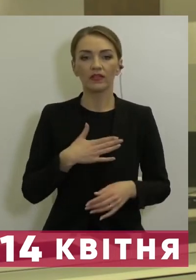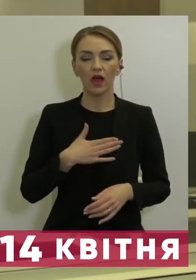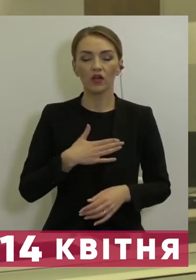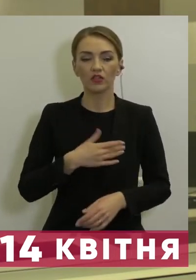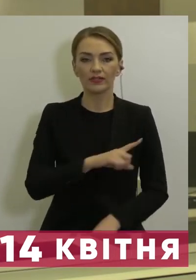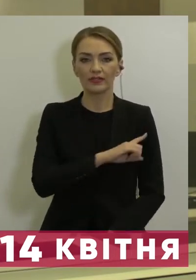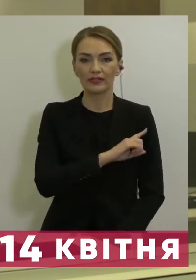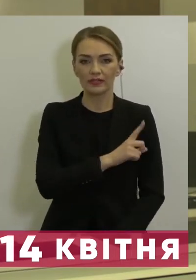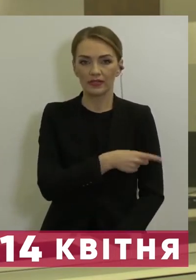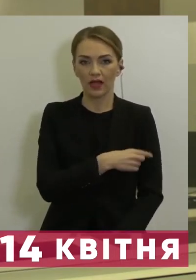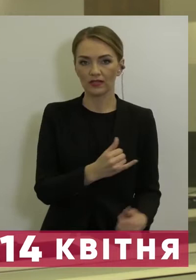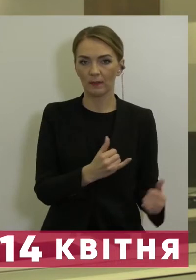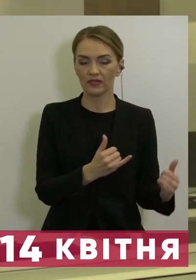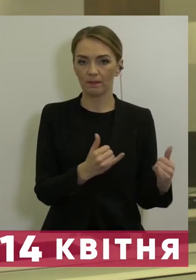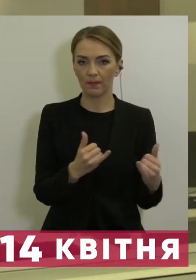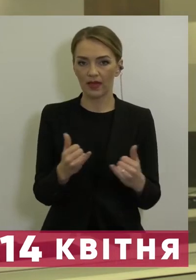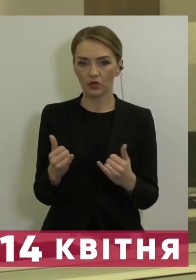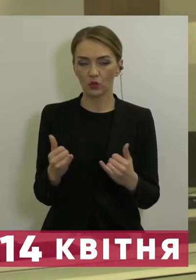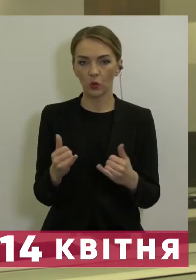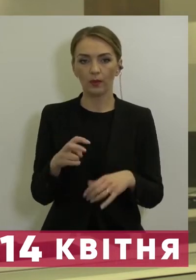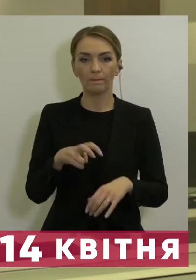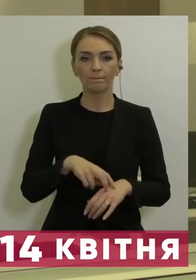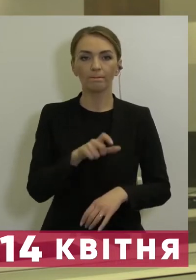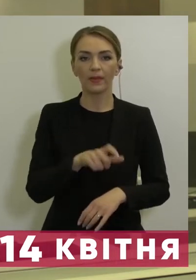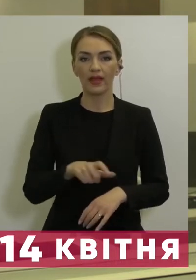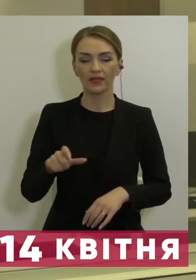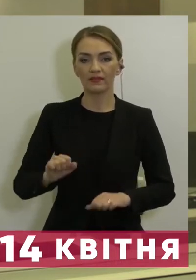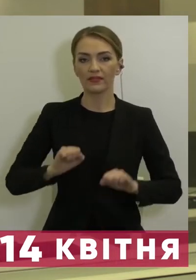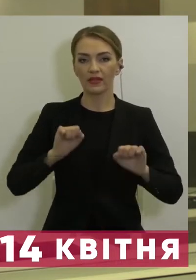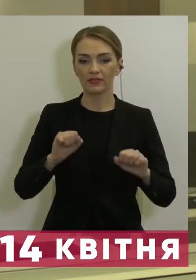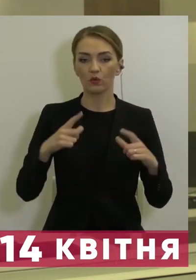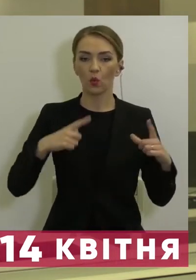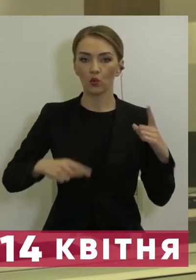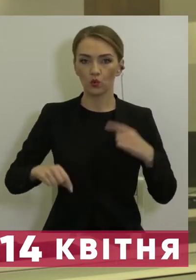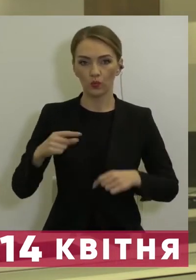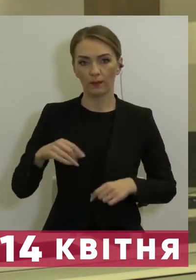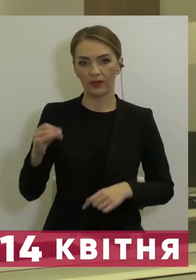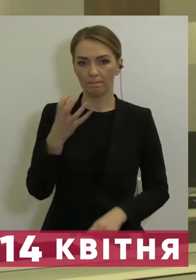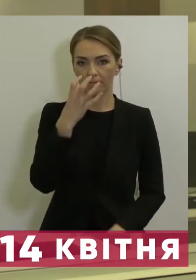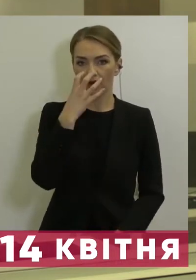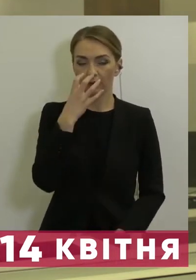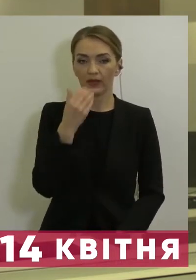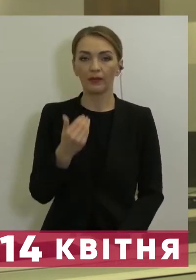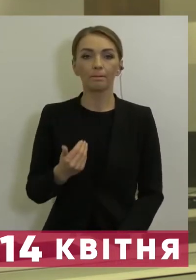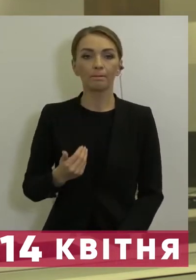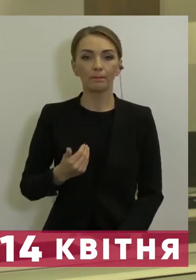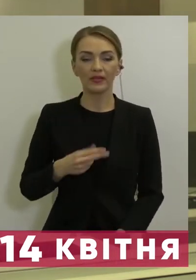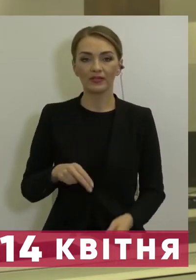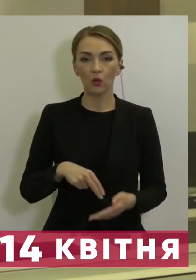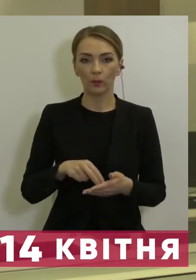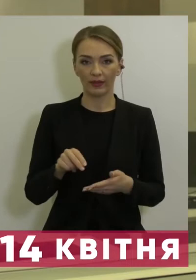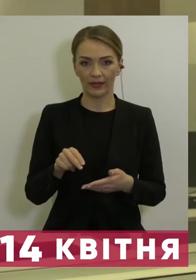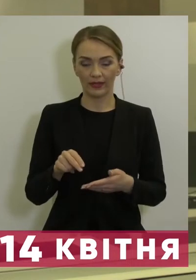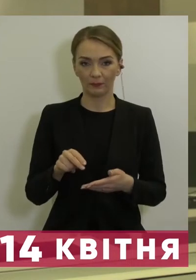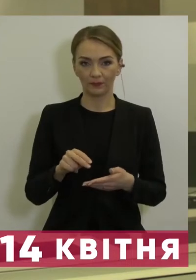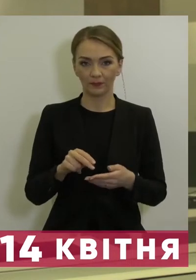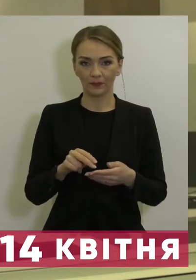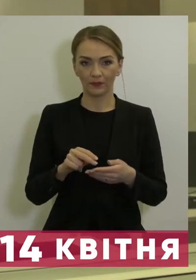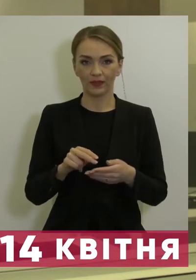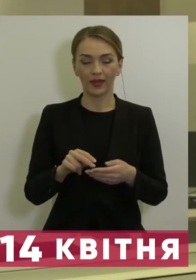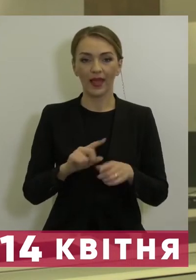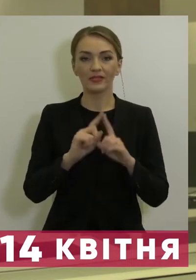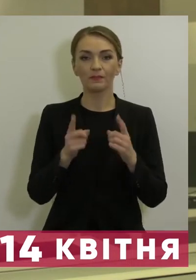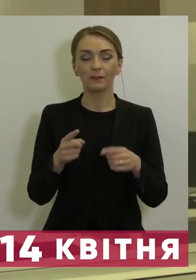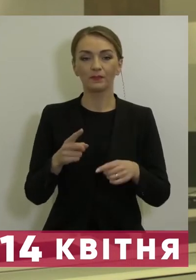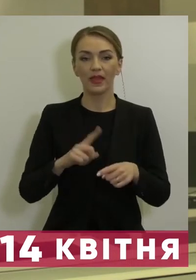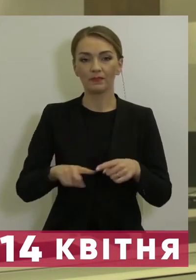наших силах забезпечило медиків захисними костюмами та масками. Ми закупили експрес-тести.